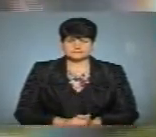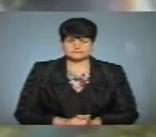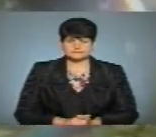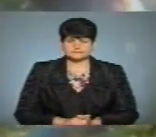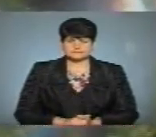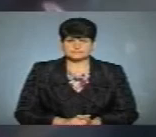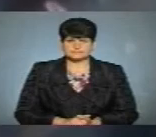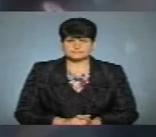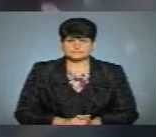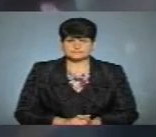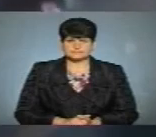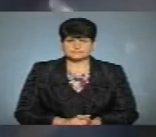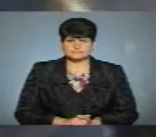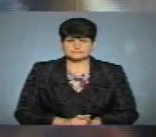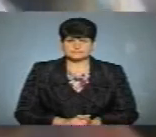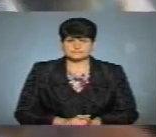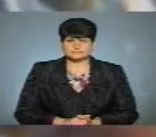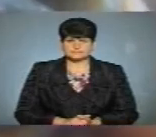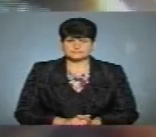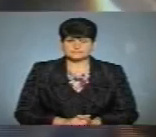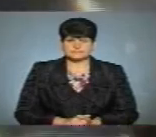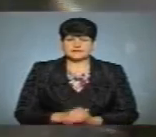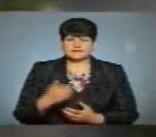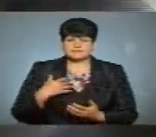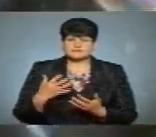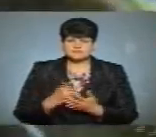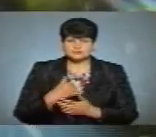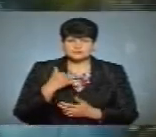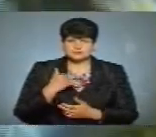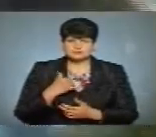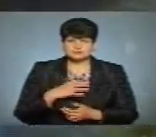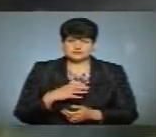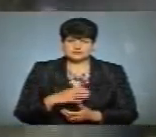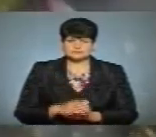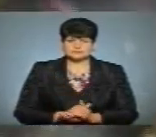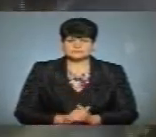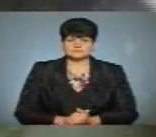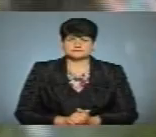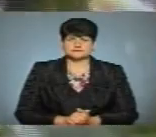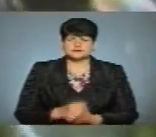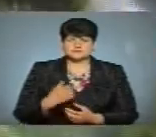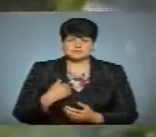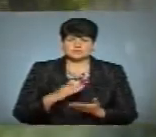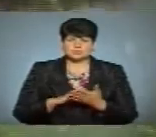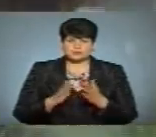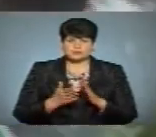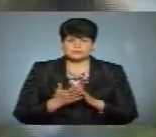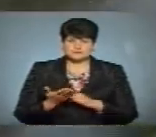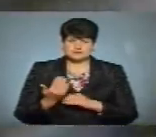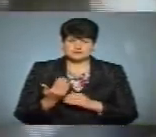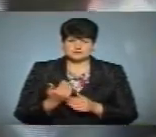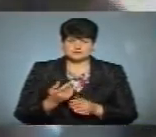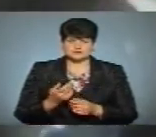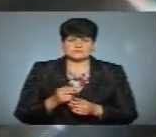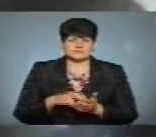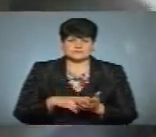йшла. Дивись, я тобі зараз телефон знайду. Ходи до мене, ходи, ми з тобою домовимося. Ходи, ходи,